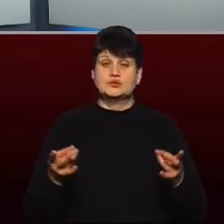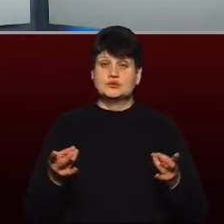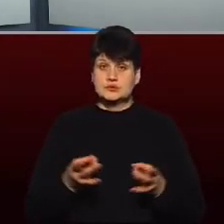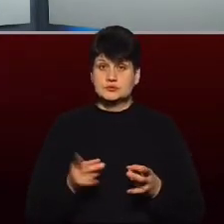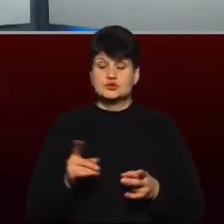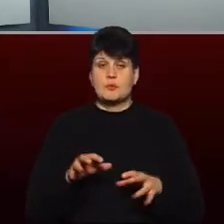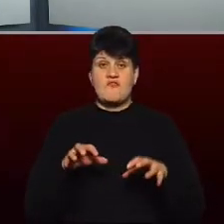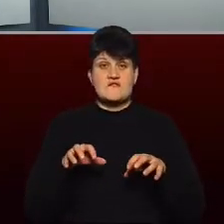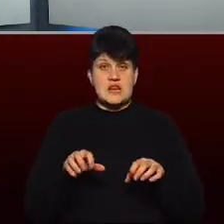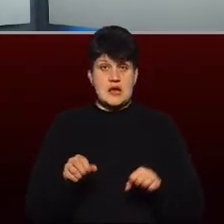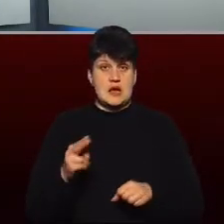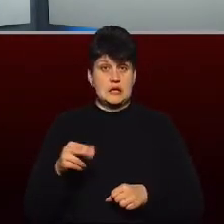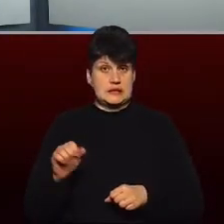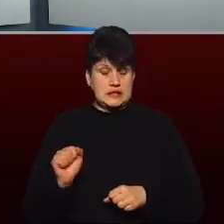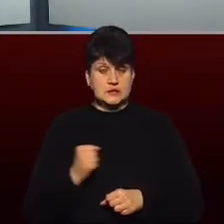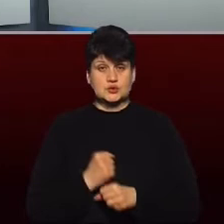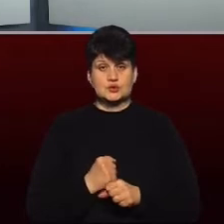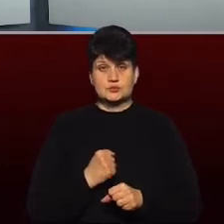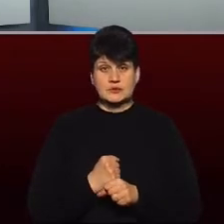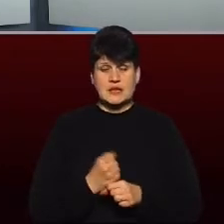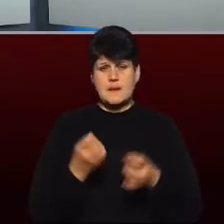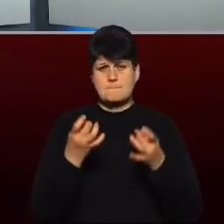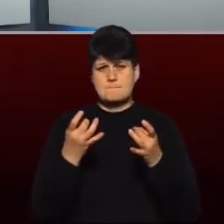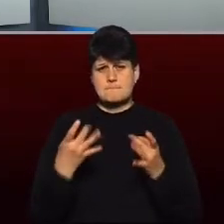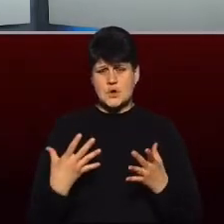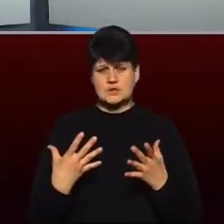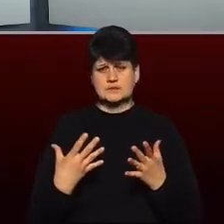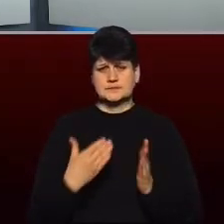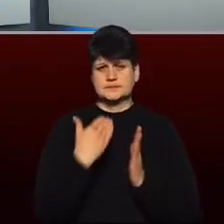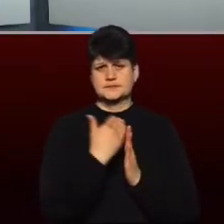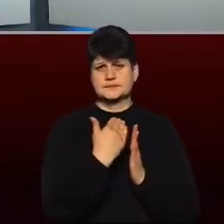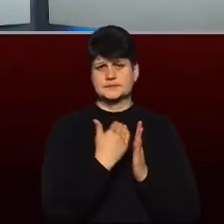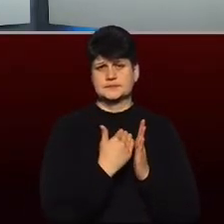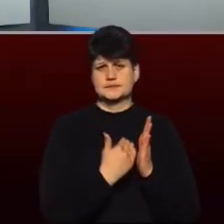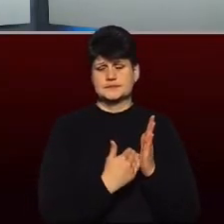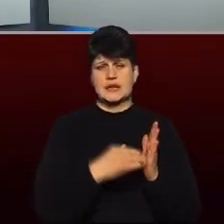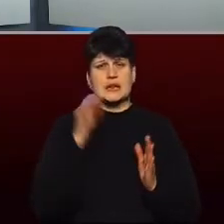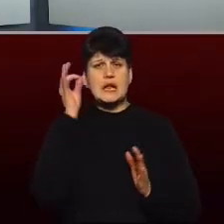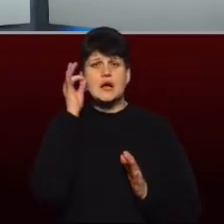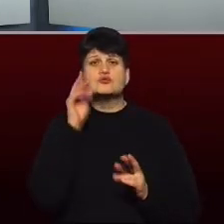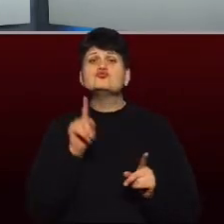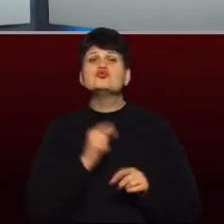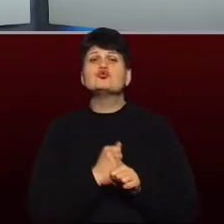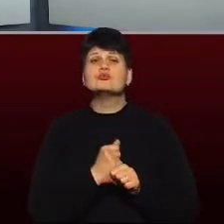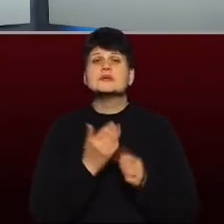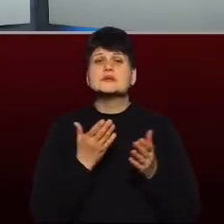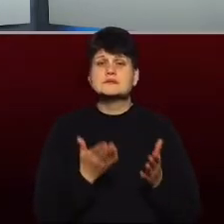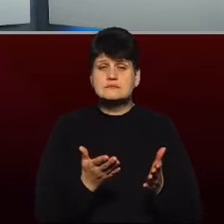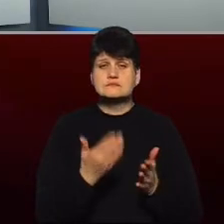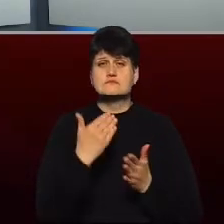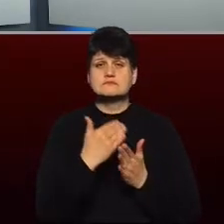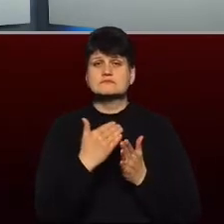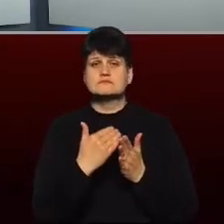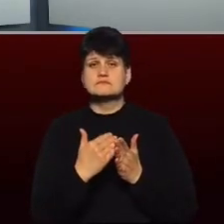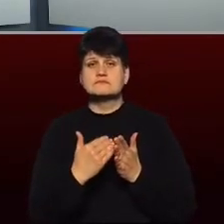влада розробила такі прості стереотипні нагадування, що робити, в якій послідовності,